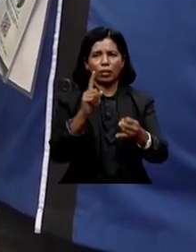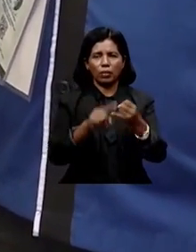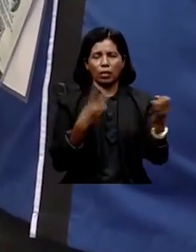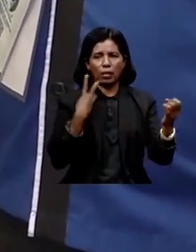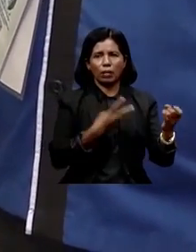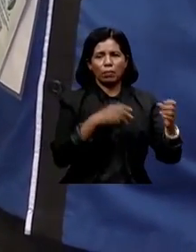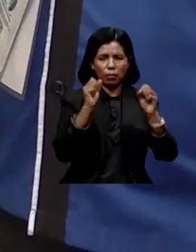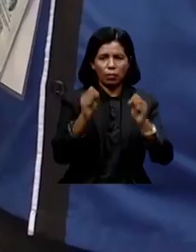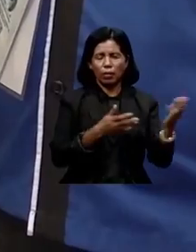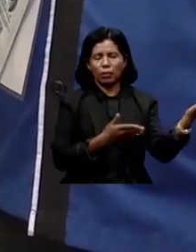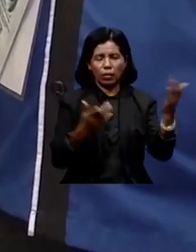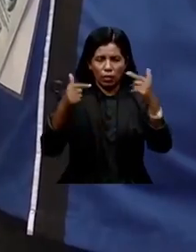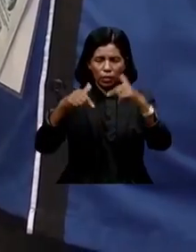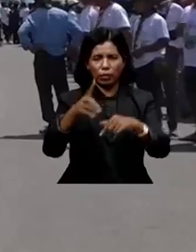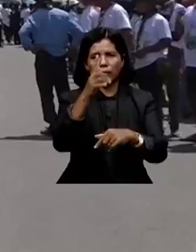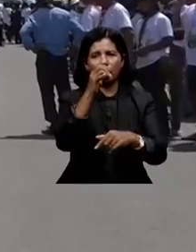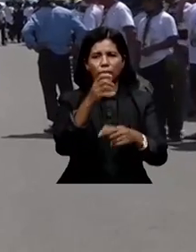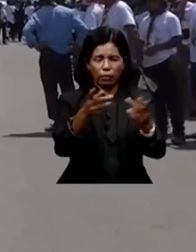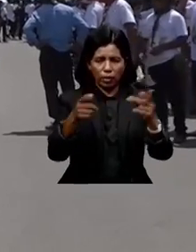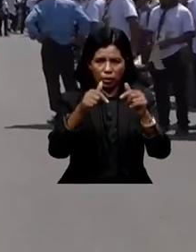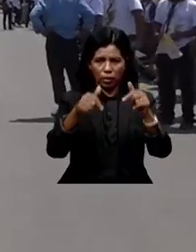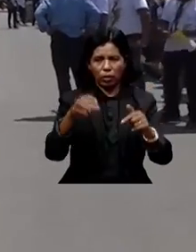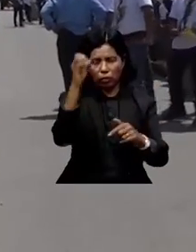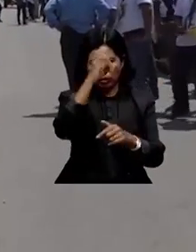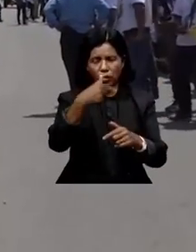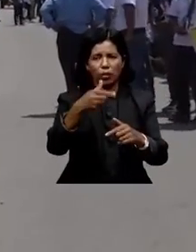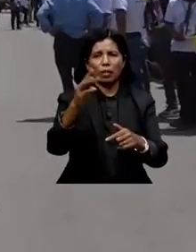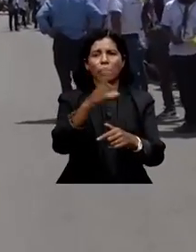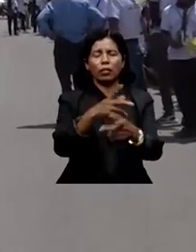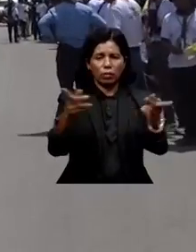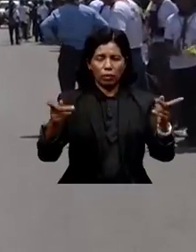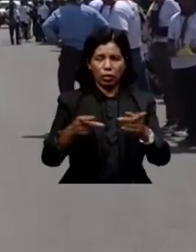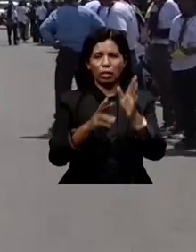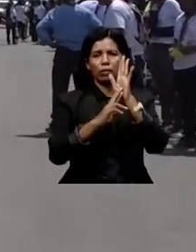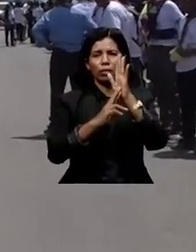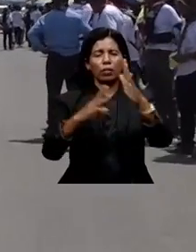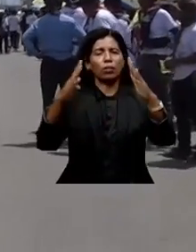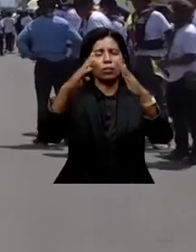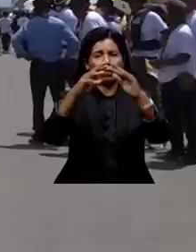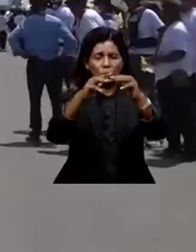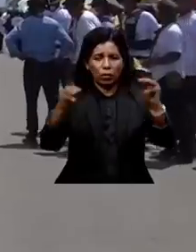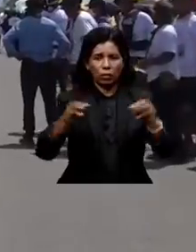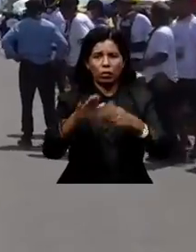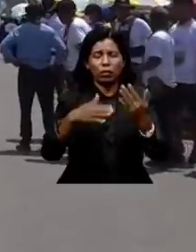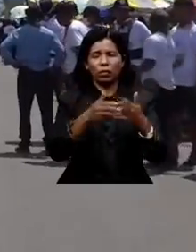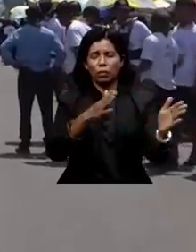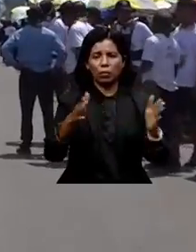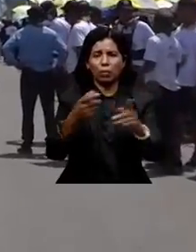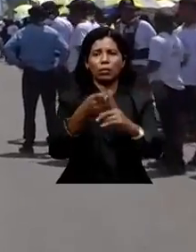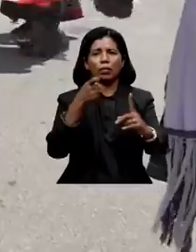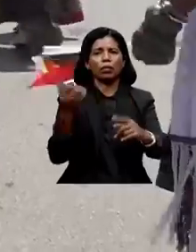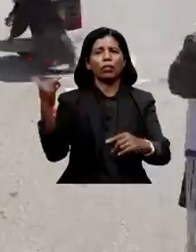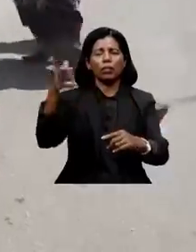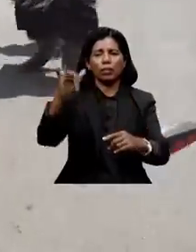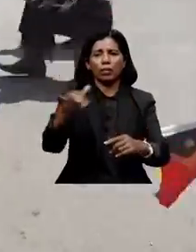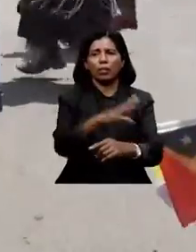bele mai to ia fatin ne tir observação gemeni ia fatin ne representa uma adat kada munisipiu prepara kedas hosira nia